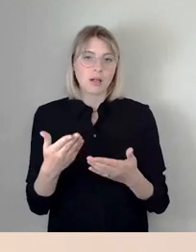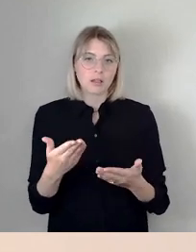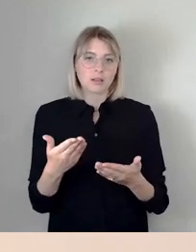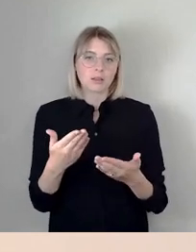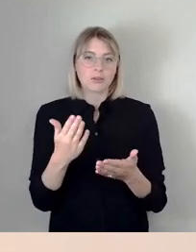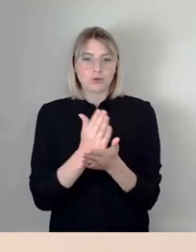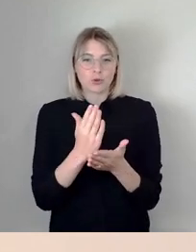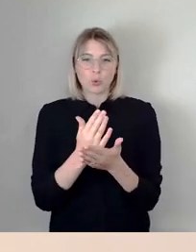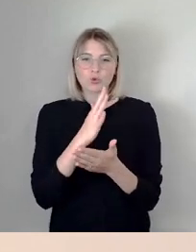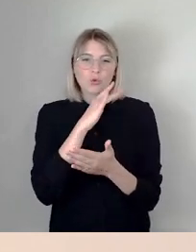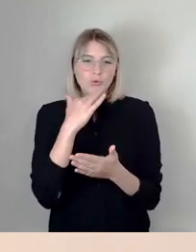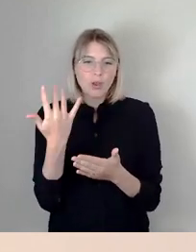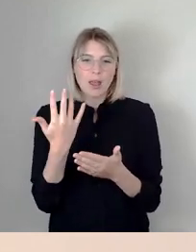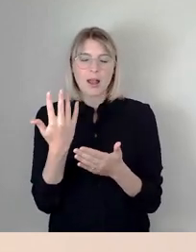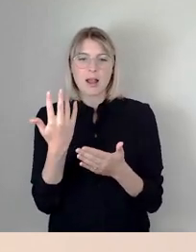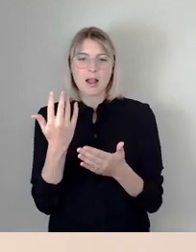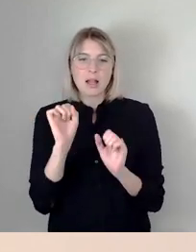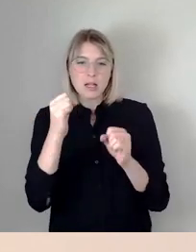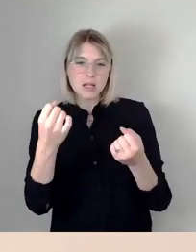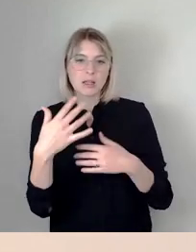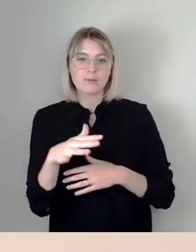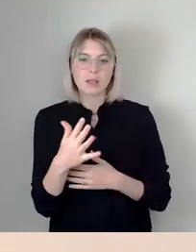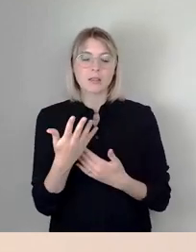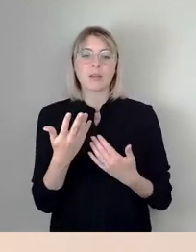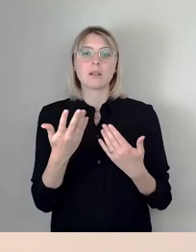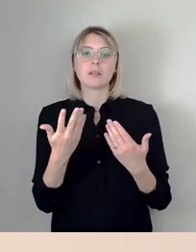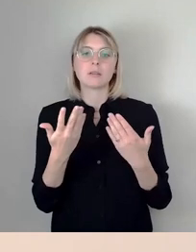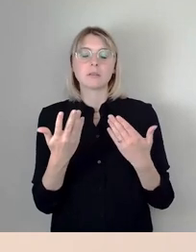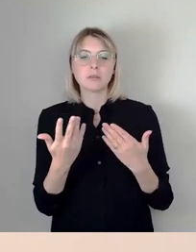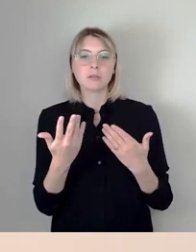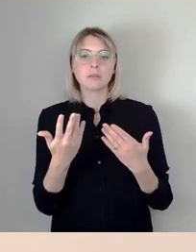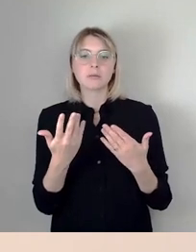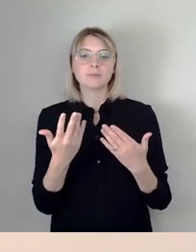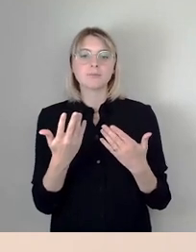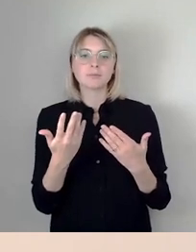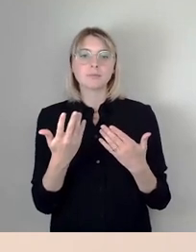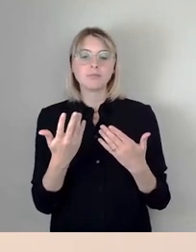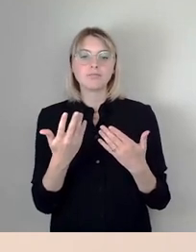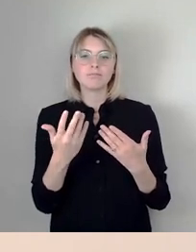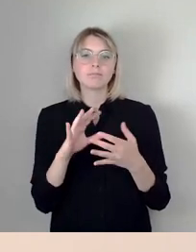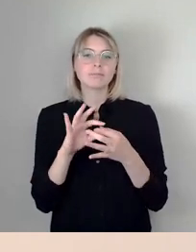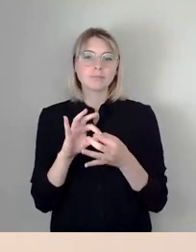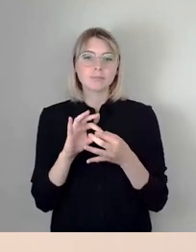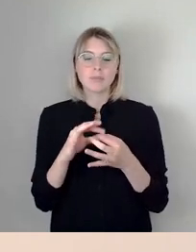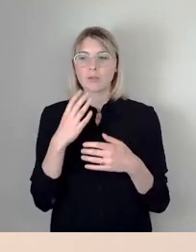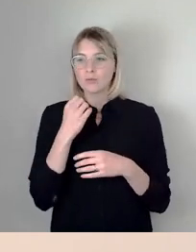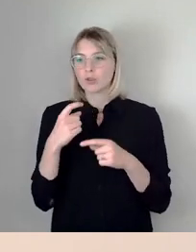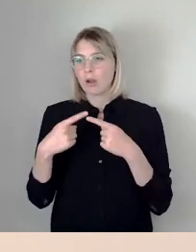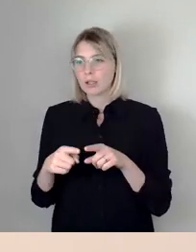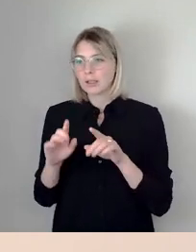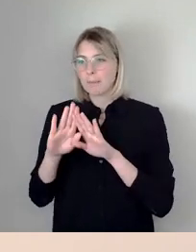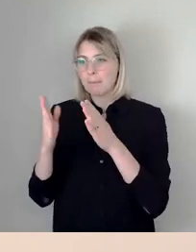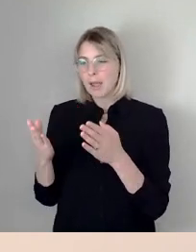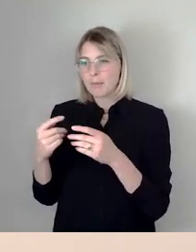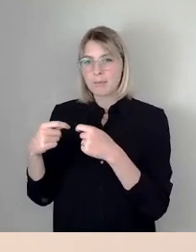zu viel Aufwand reingesteckt haben, eben angesichts dessen, dass was anderes gebaut wurde, als ursprünglich 91